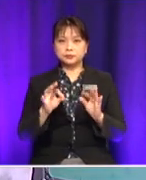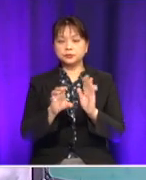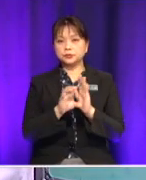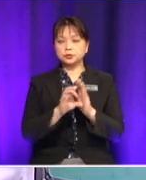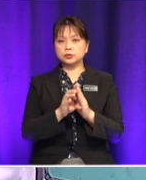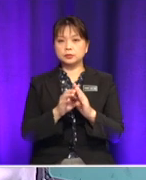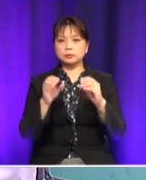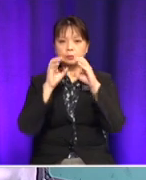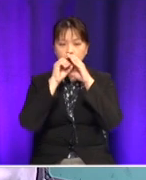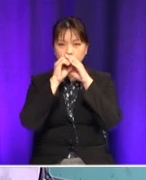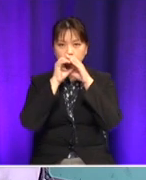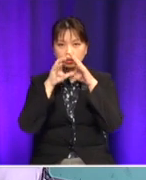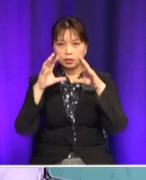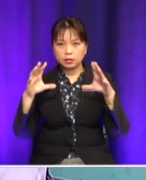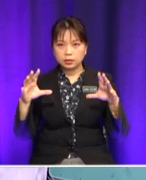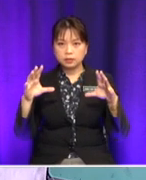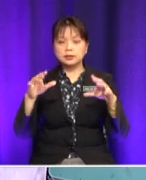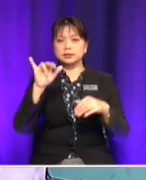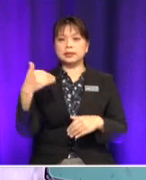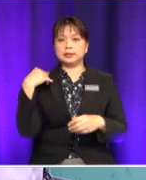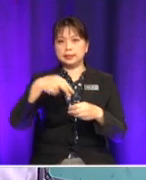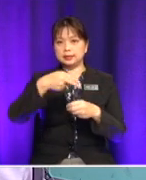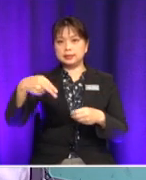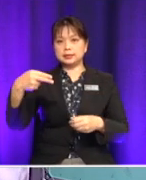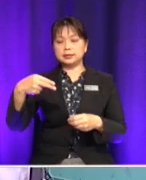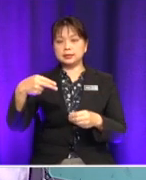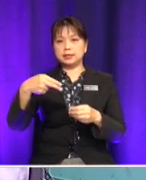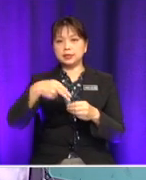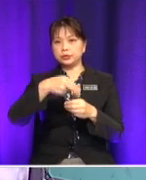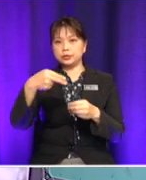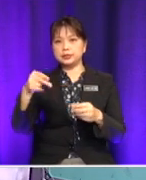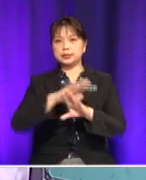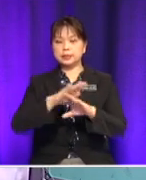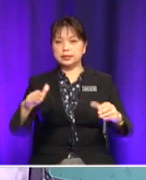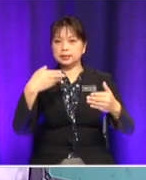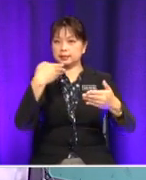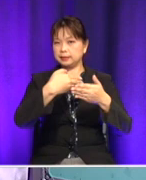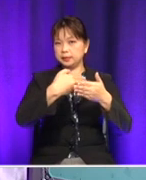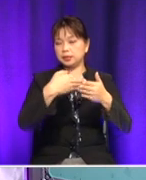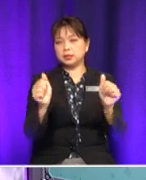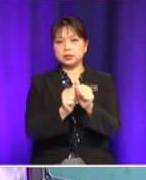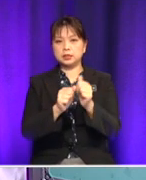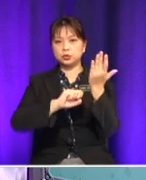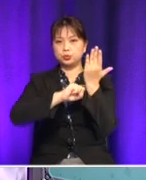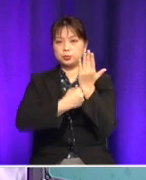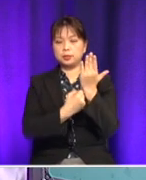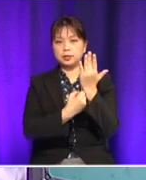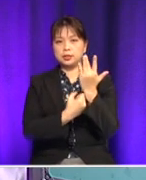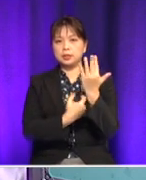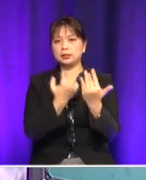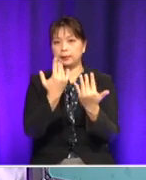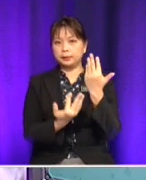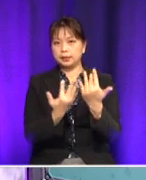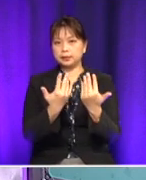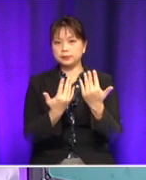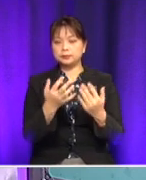berisi guys hydrogen Nah jadi hati-hati jangan dibawa dekat Sumber Api kadang-kadang adik-adik kita anak-anak kita main